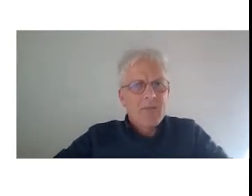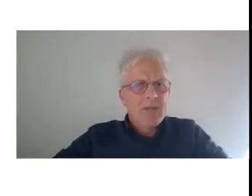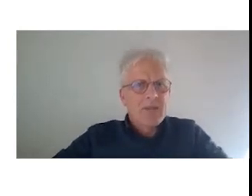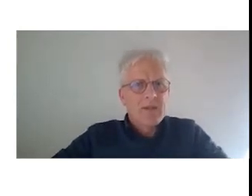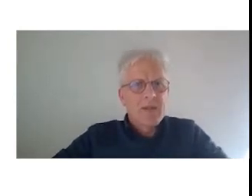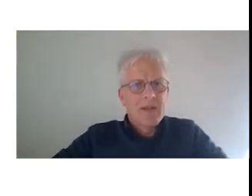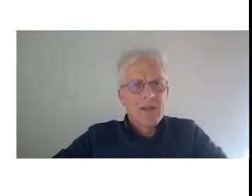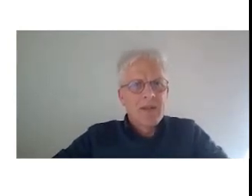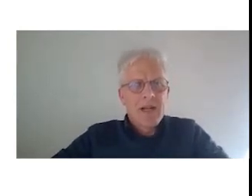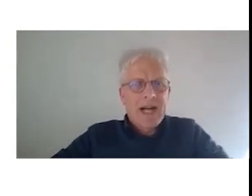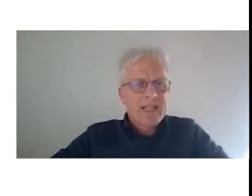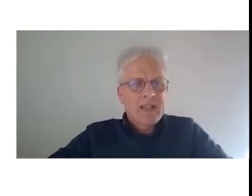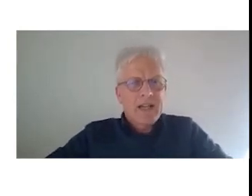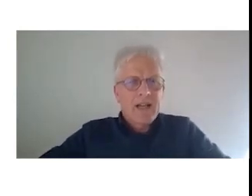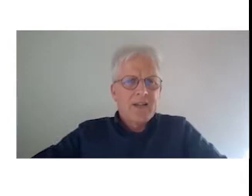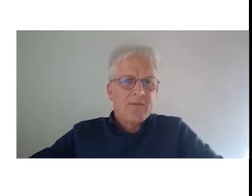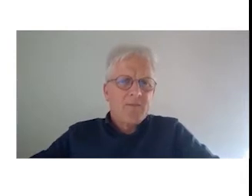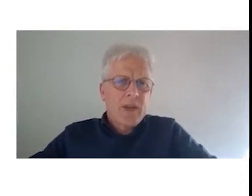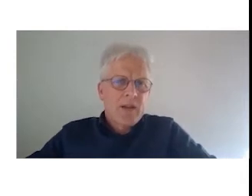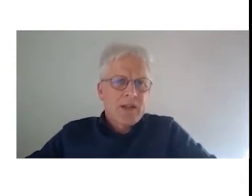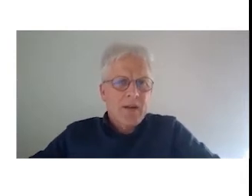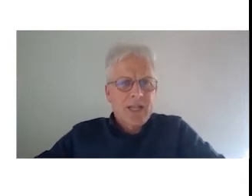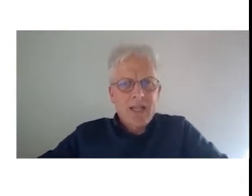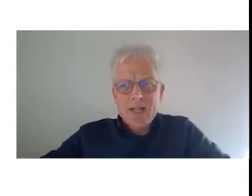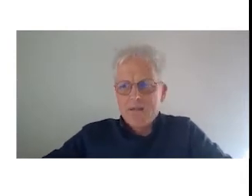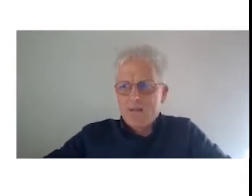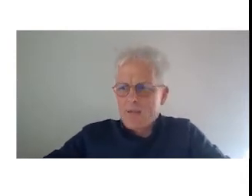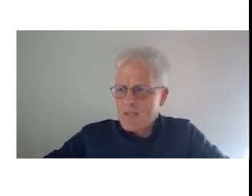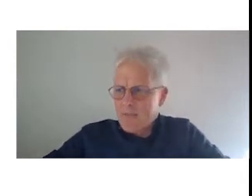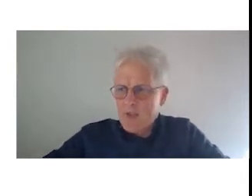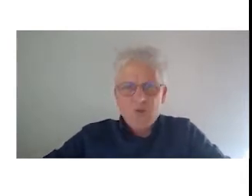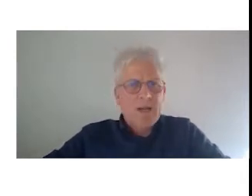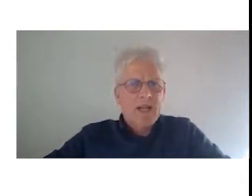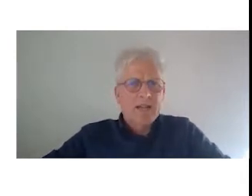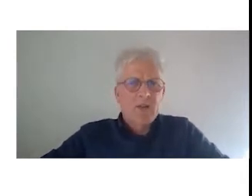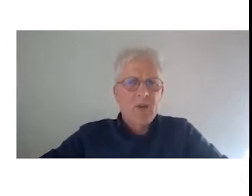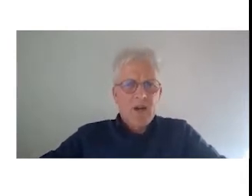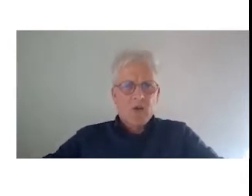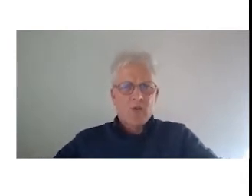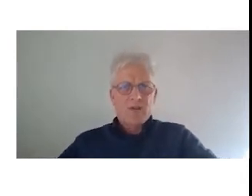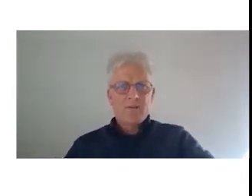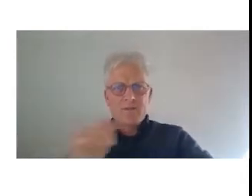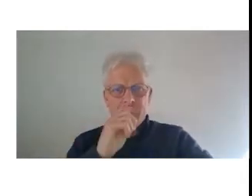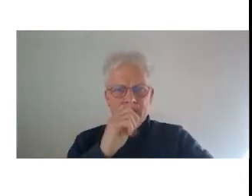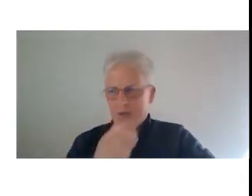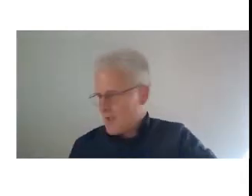Es haben ein Drittel aller KME-Lehrer, KME-Schulen haben teilgenommen